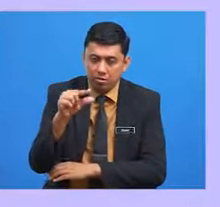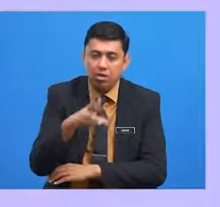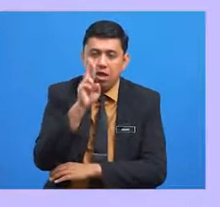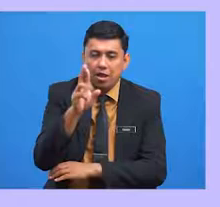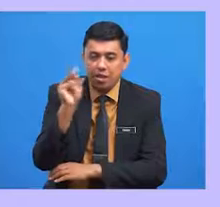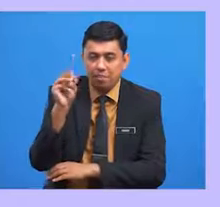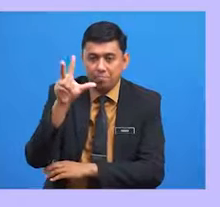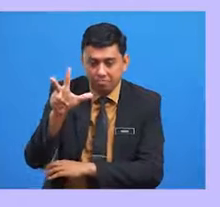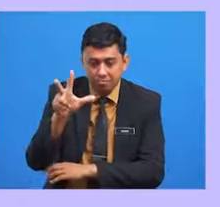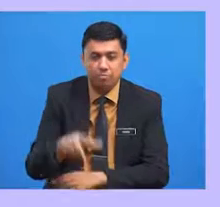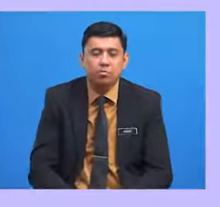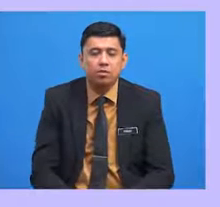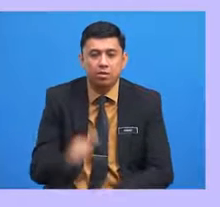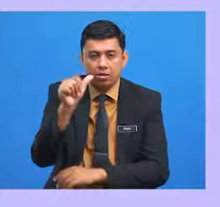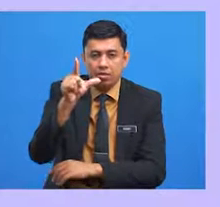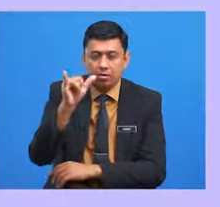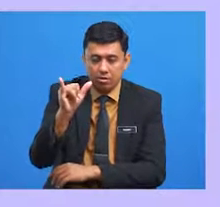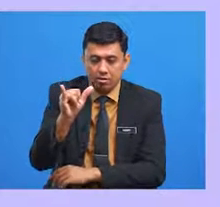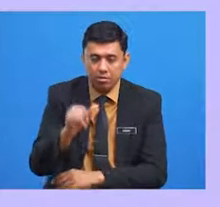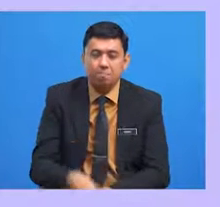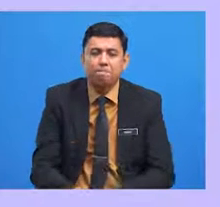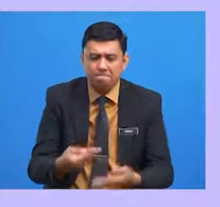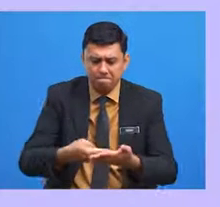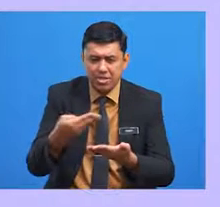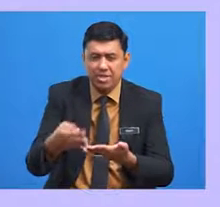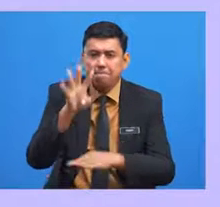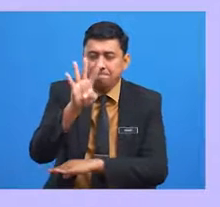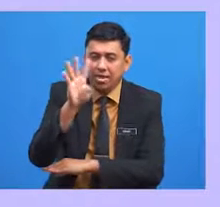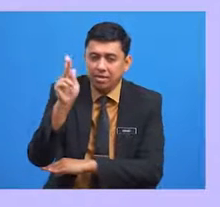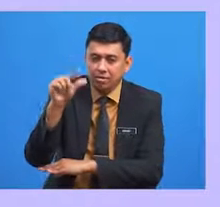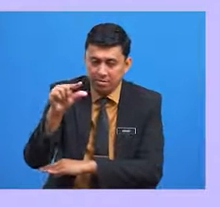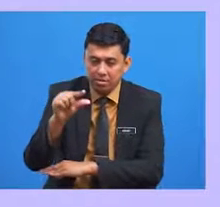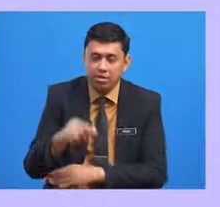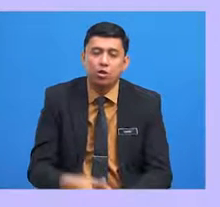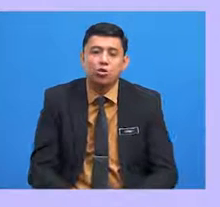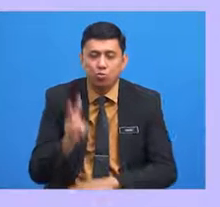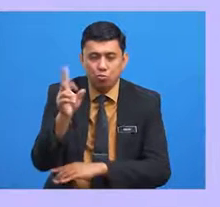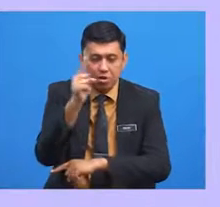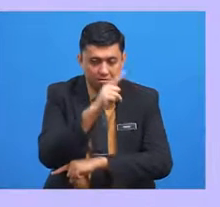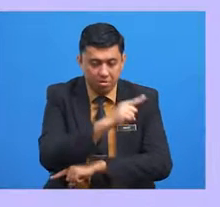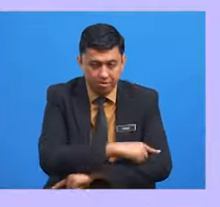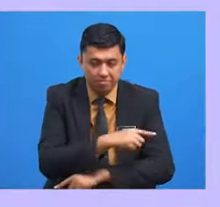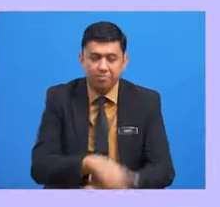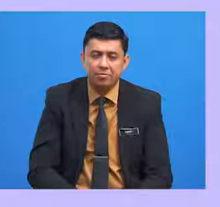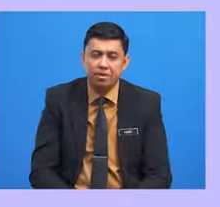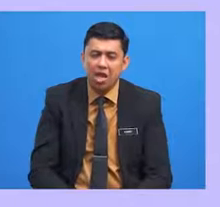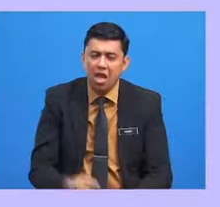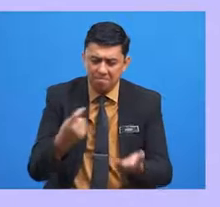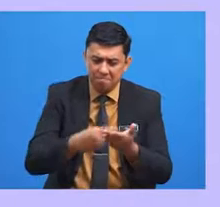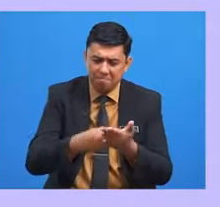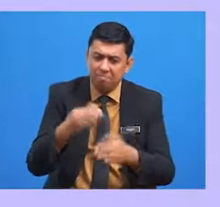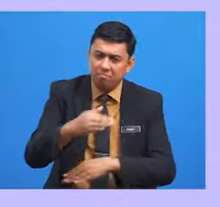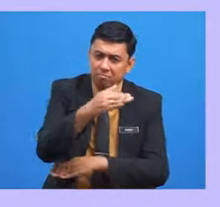RM3 dan Ali membeli 4 kilogram durian. 2 hari kemudian, harga durian telah meningkat